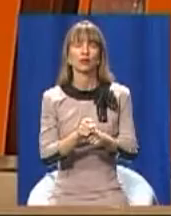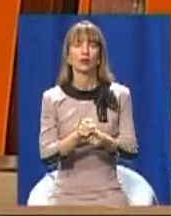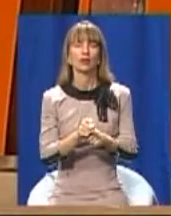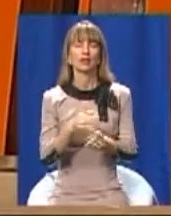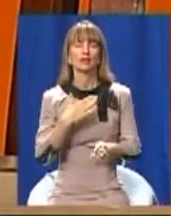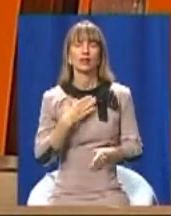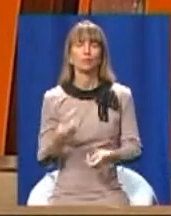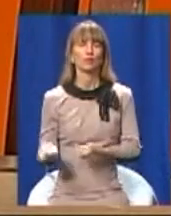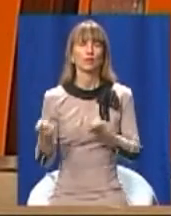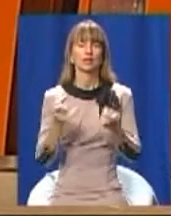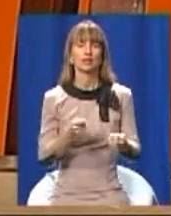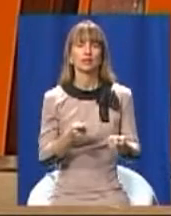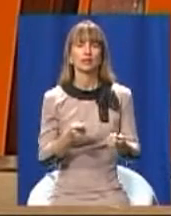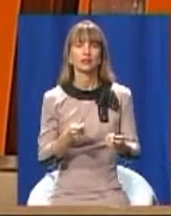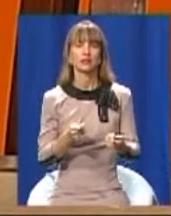нам приніс по